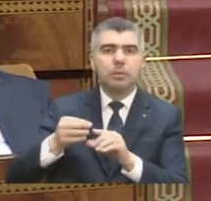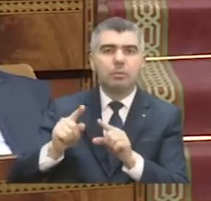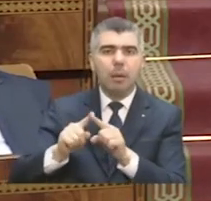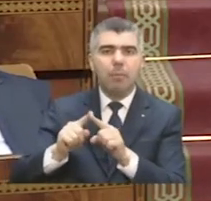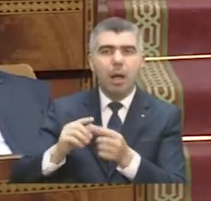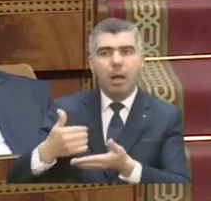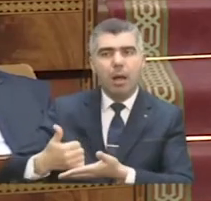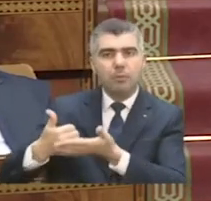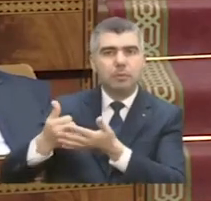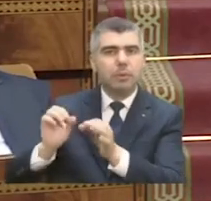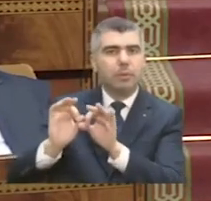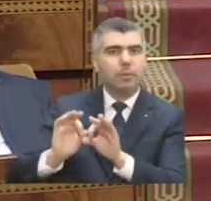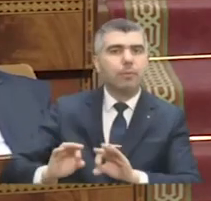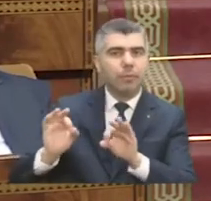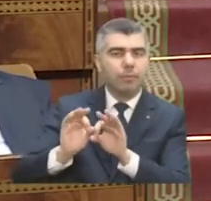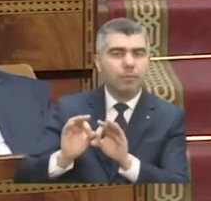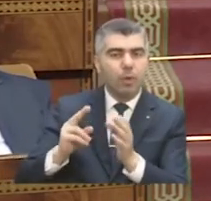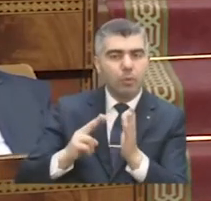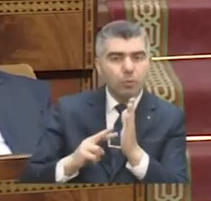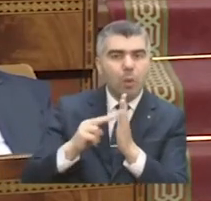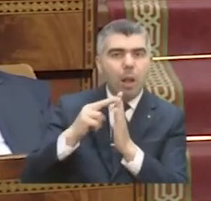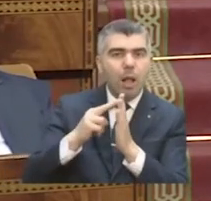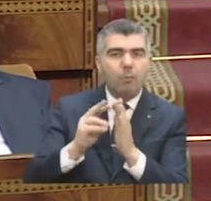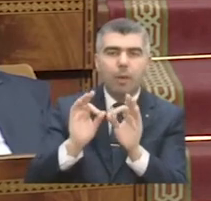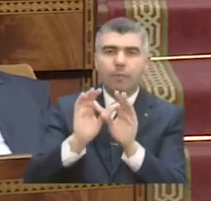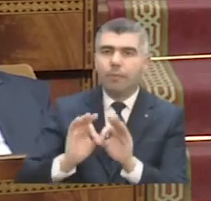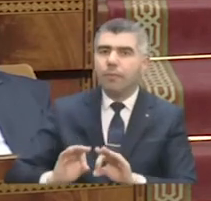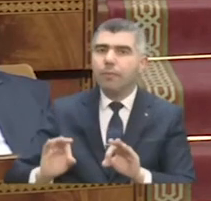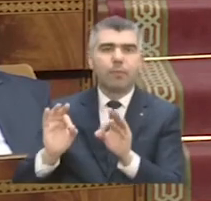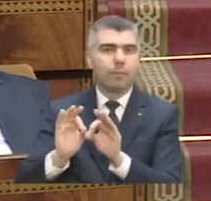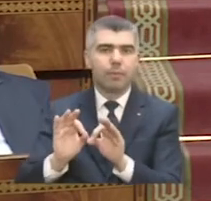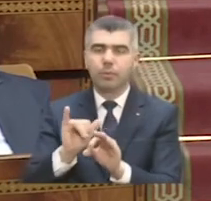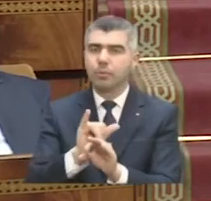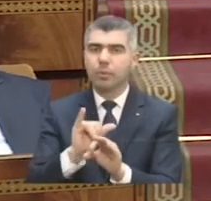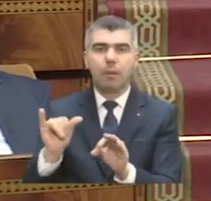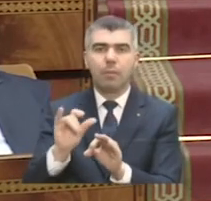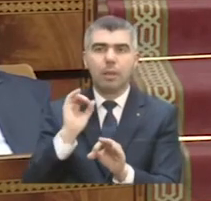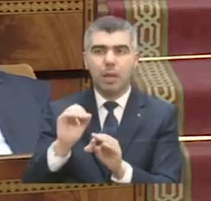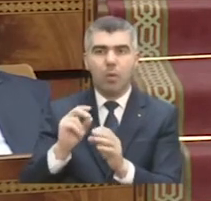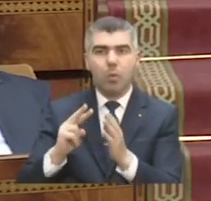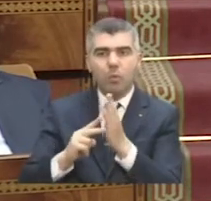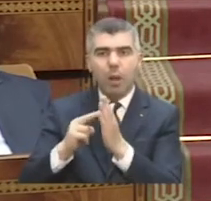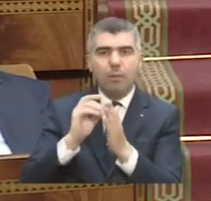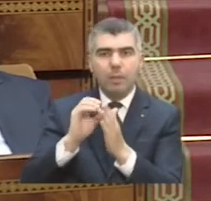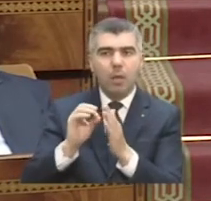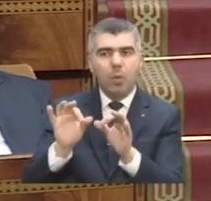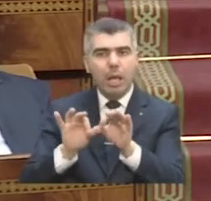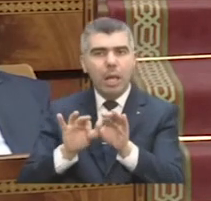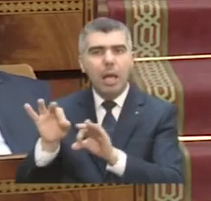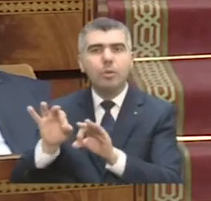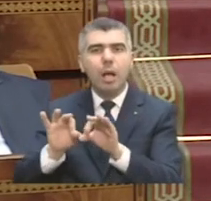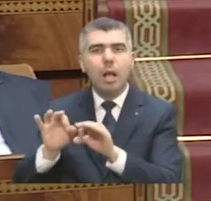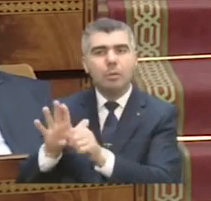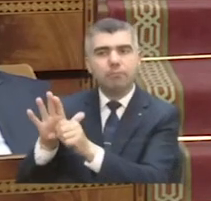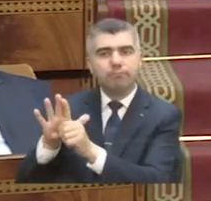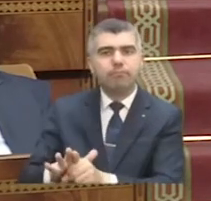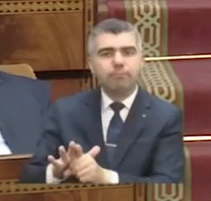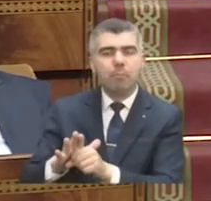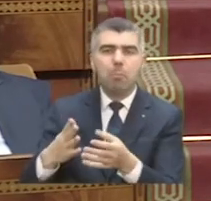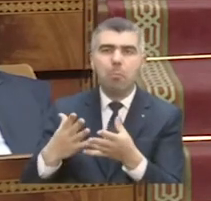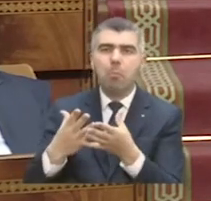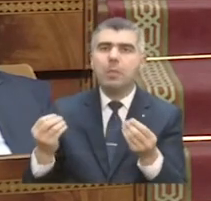مضمونه، تجميد الترقيات، عقد مجالس تأديبية غير قانونية وغيرها من الإجراءات التحقيرية